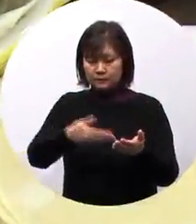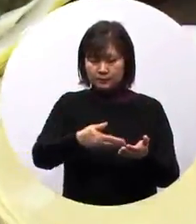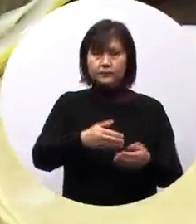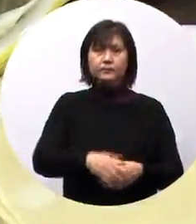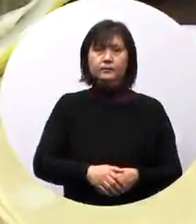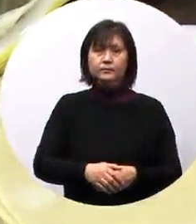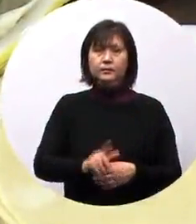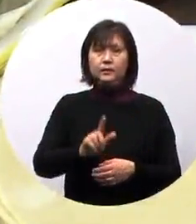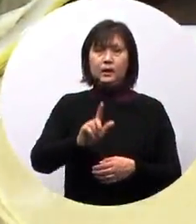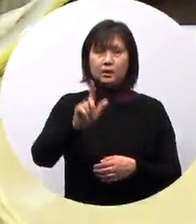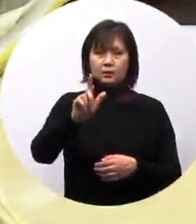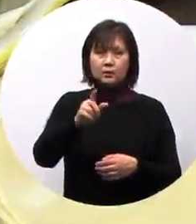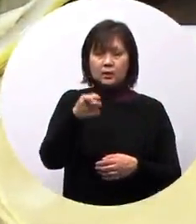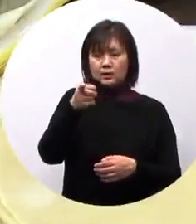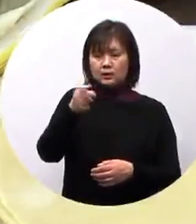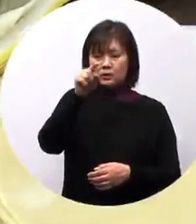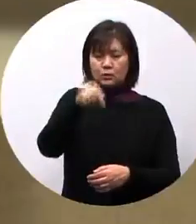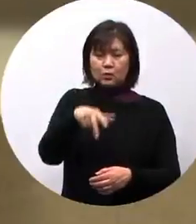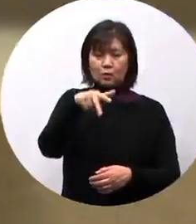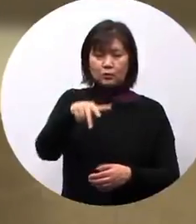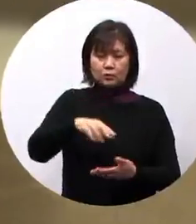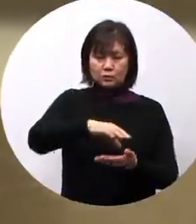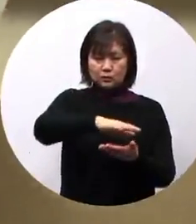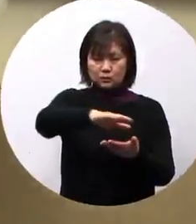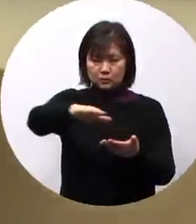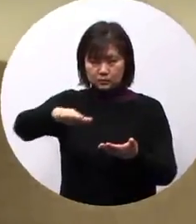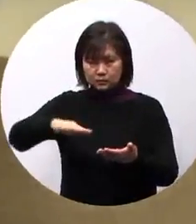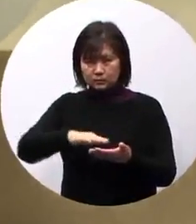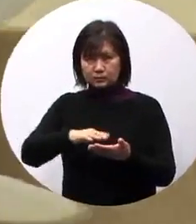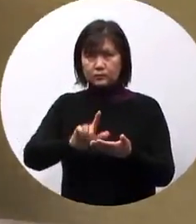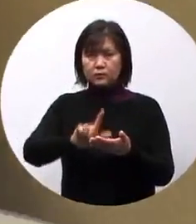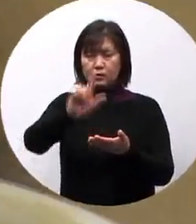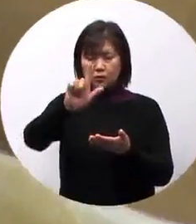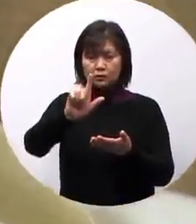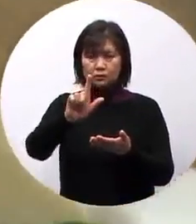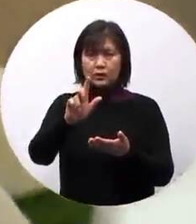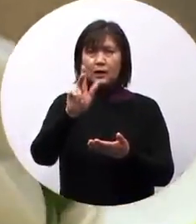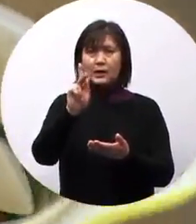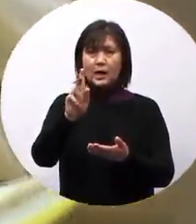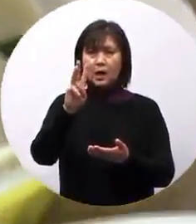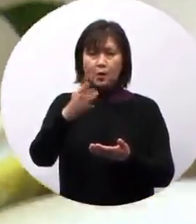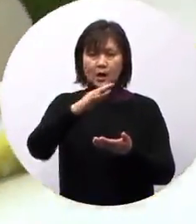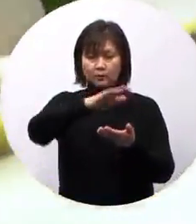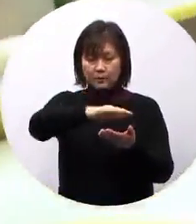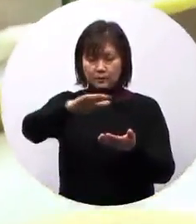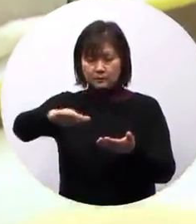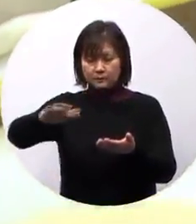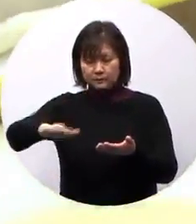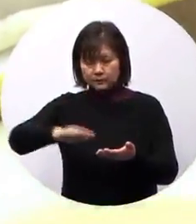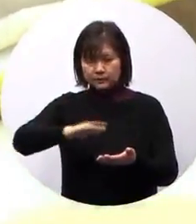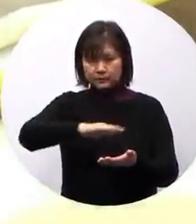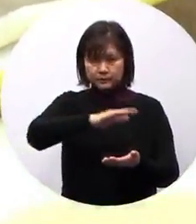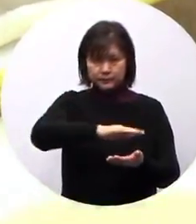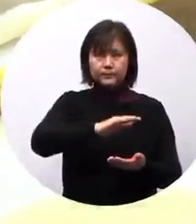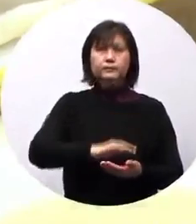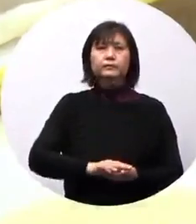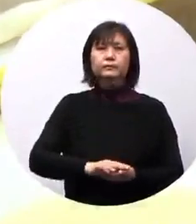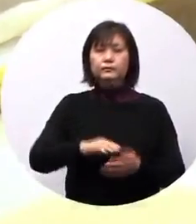その上にソースを広げていきます。ソースの上に餃子の皮を引いていきます。 はい。